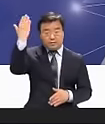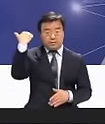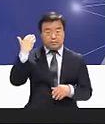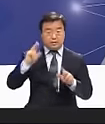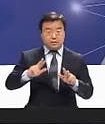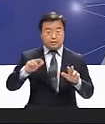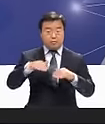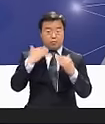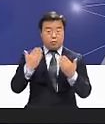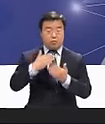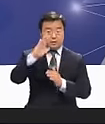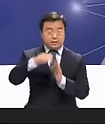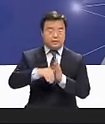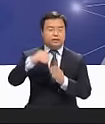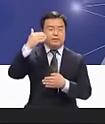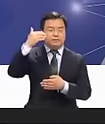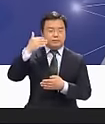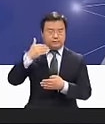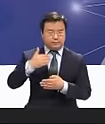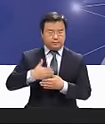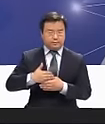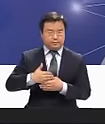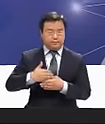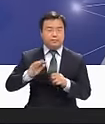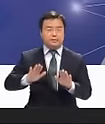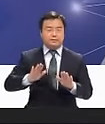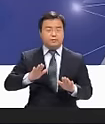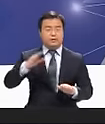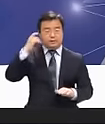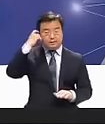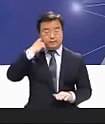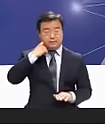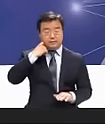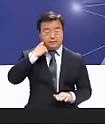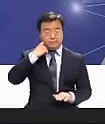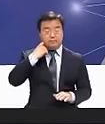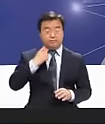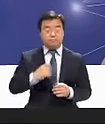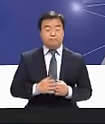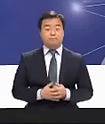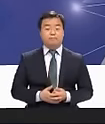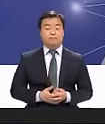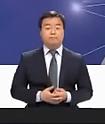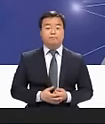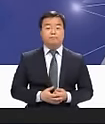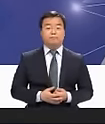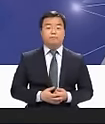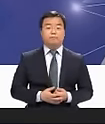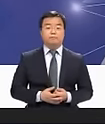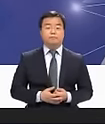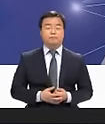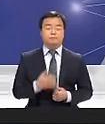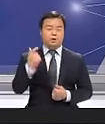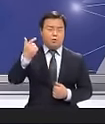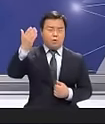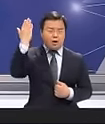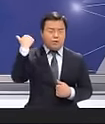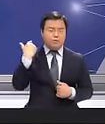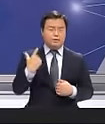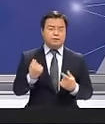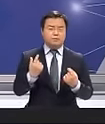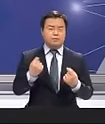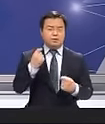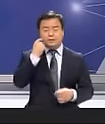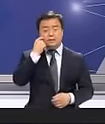시절이 완전히 저물었다는 것을 이번에 이 김광한 씨 별세 소식이 말해주고 있는 것 같습니다. 네. 과거에는 이렇게 스타급